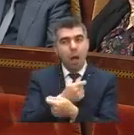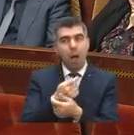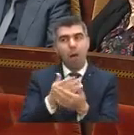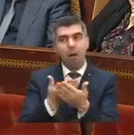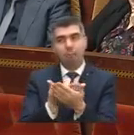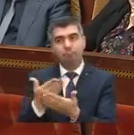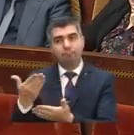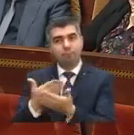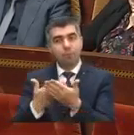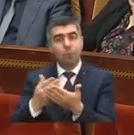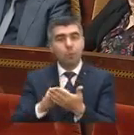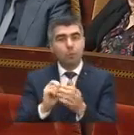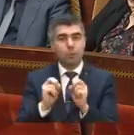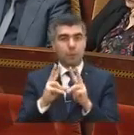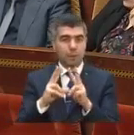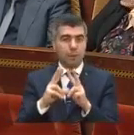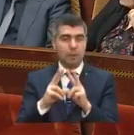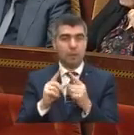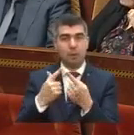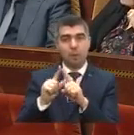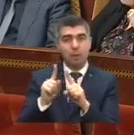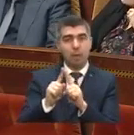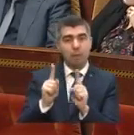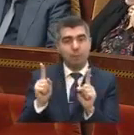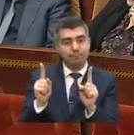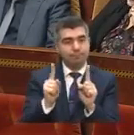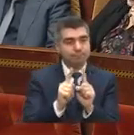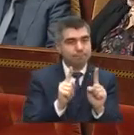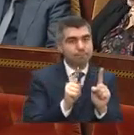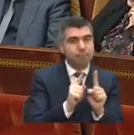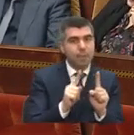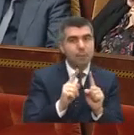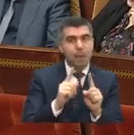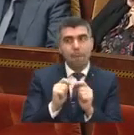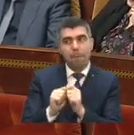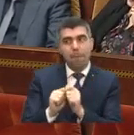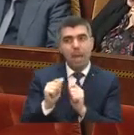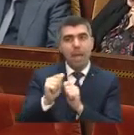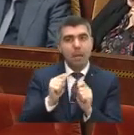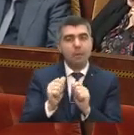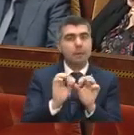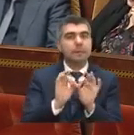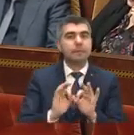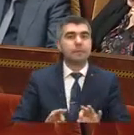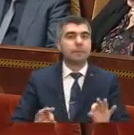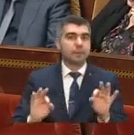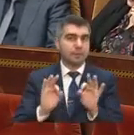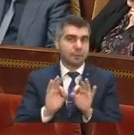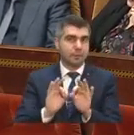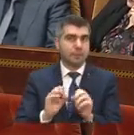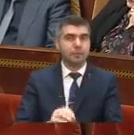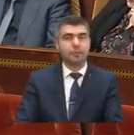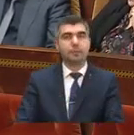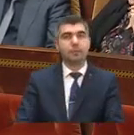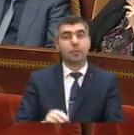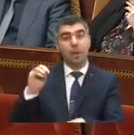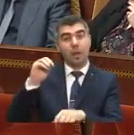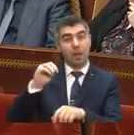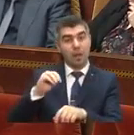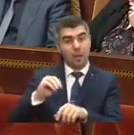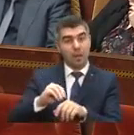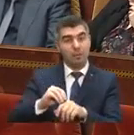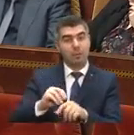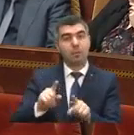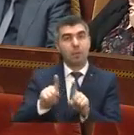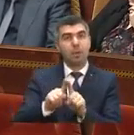وهو ما يساهم في تقليص التفاوت الترابية والاجتماعية بين مختلف المناطق. كما نتطلع إلى العمل على فك